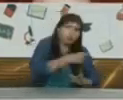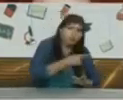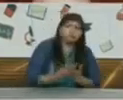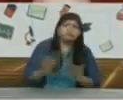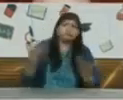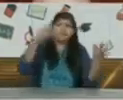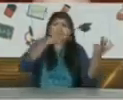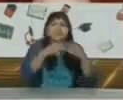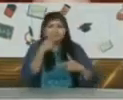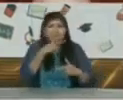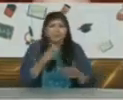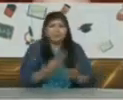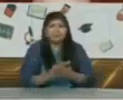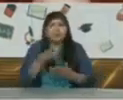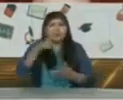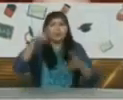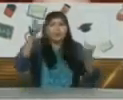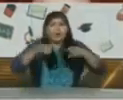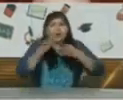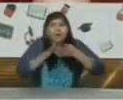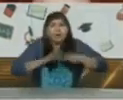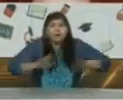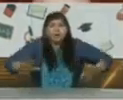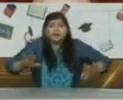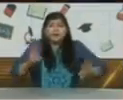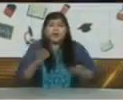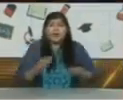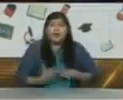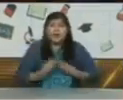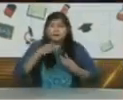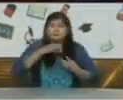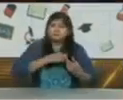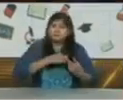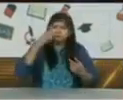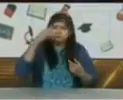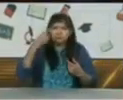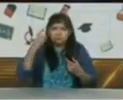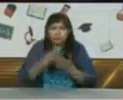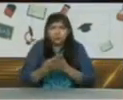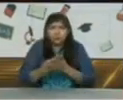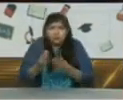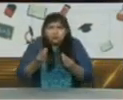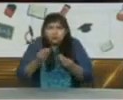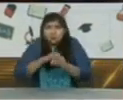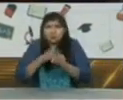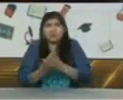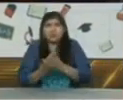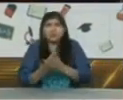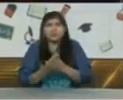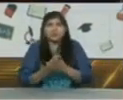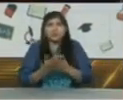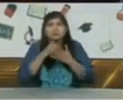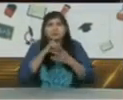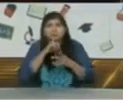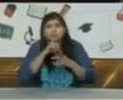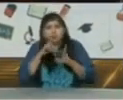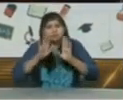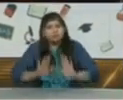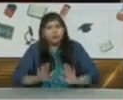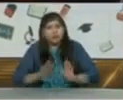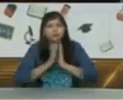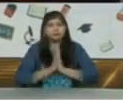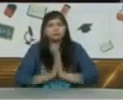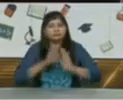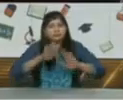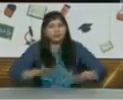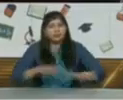जाना चाहिए और वहां की शांति का अनुभव करना चाहिए। कुछ पल मौन वहां बैठना